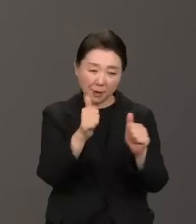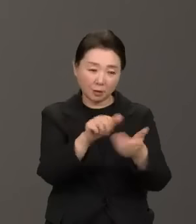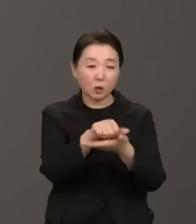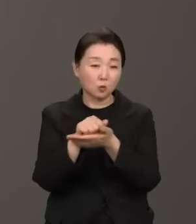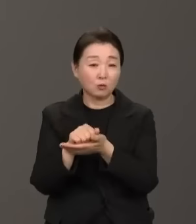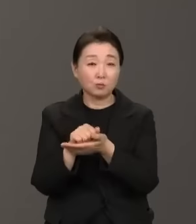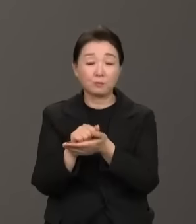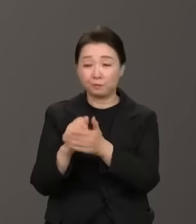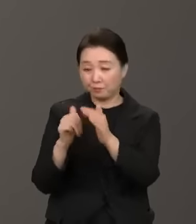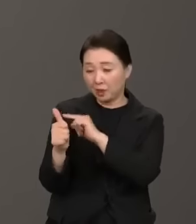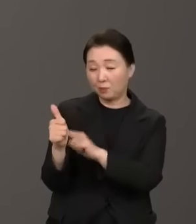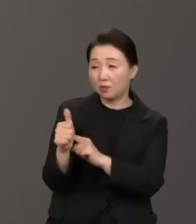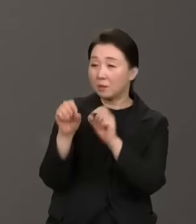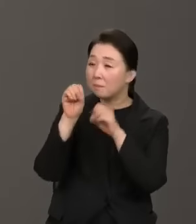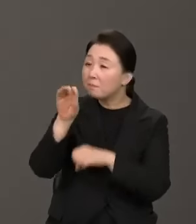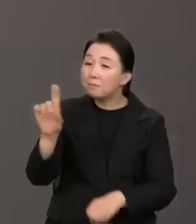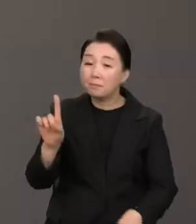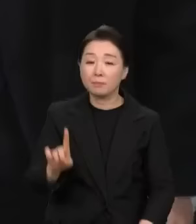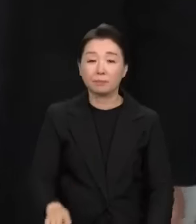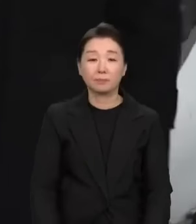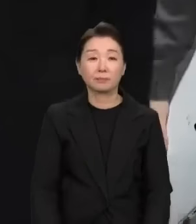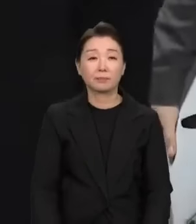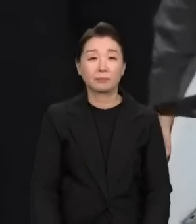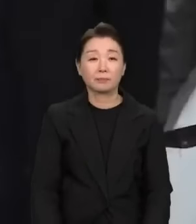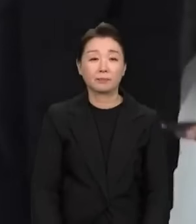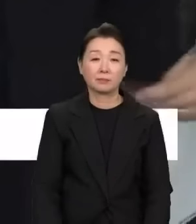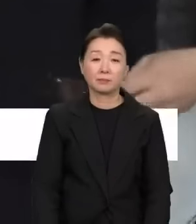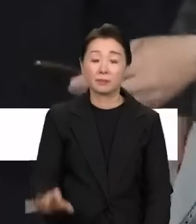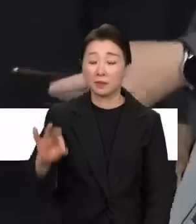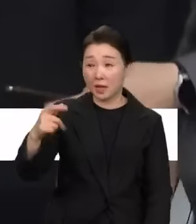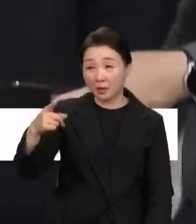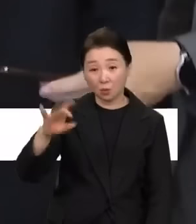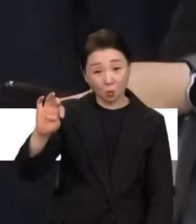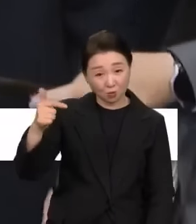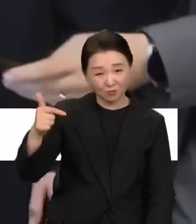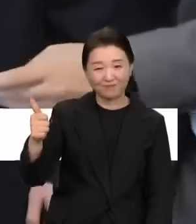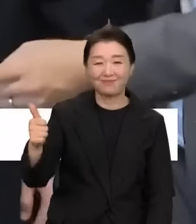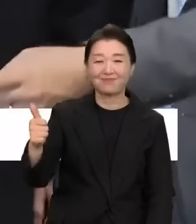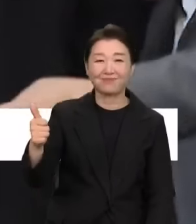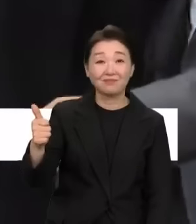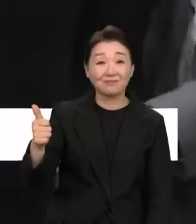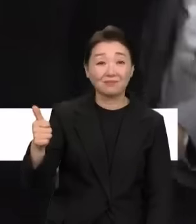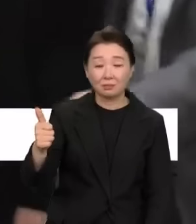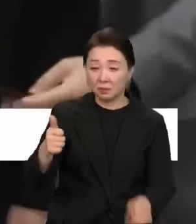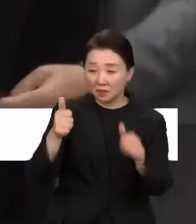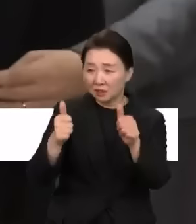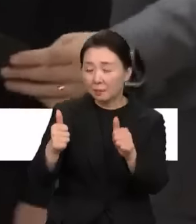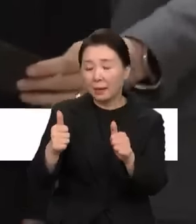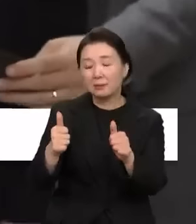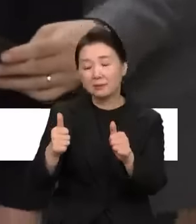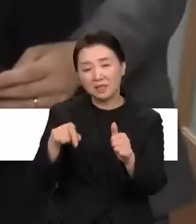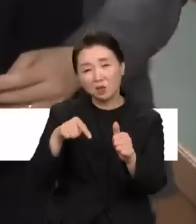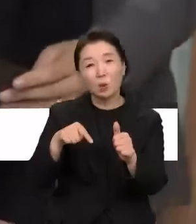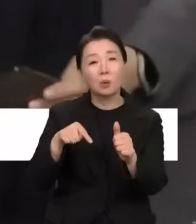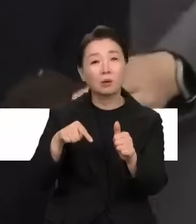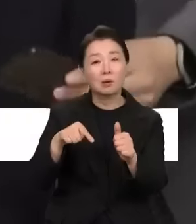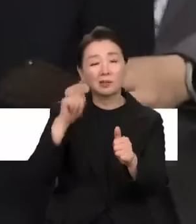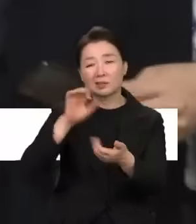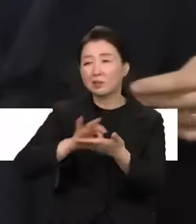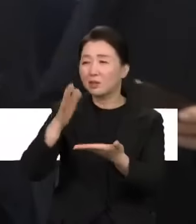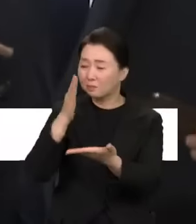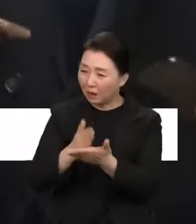국민의힘 대표를 향해 이렇게 말했습니다. 한동훈 대표님은 재판보다는 인생에